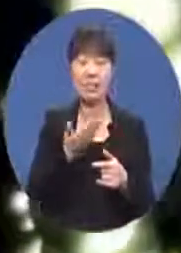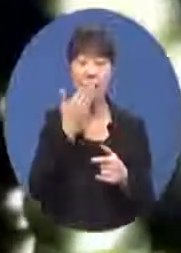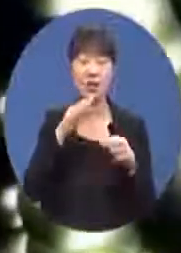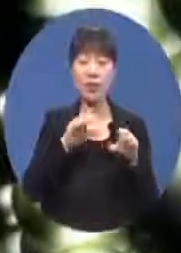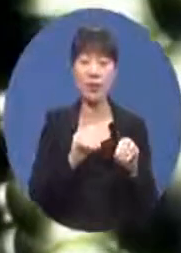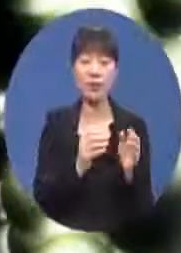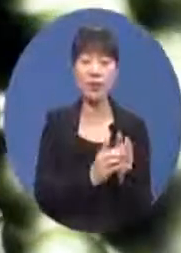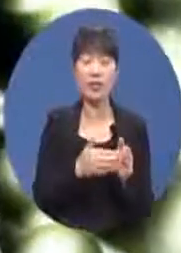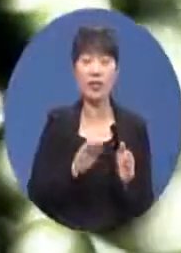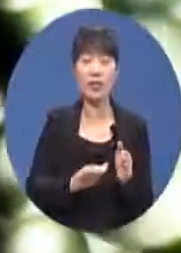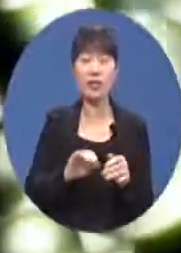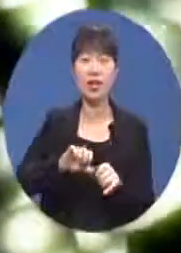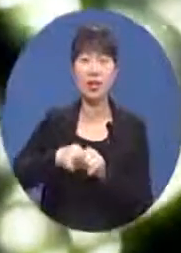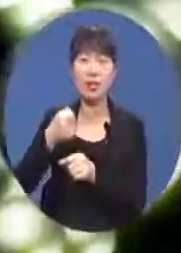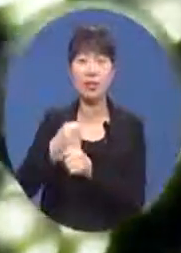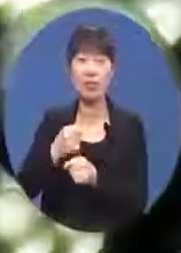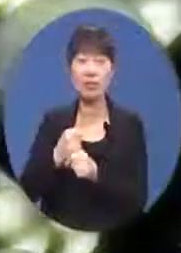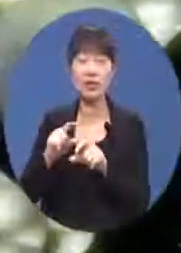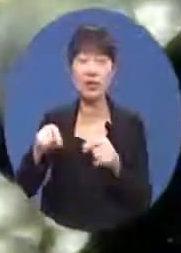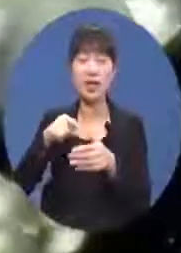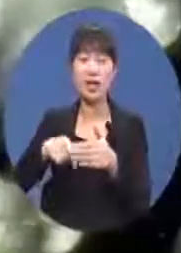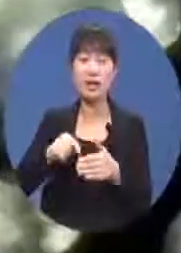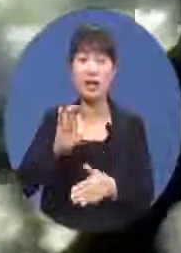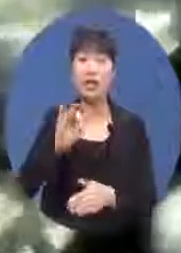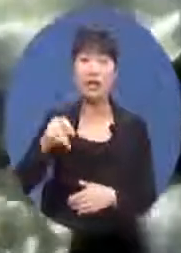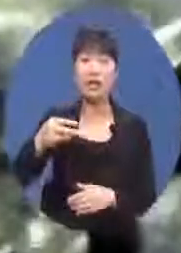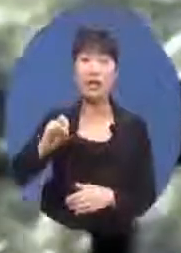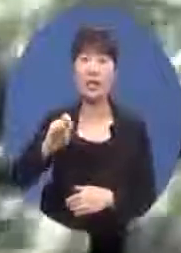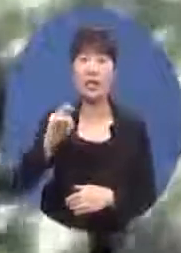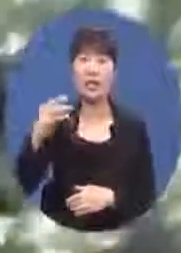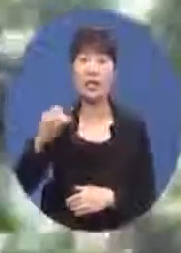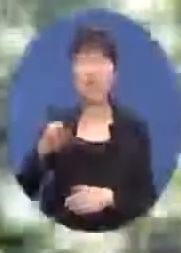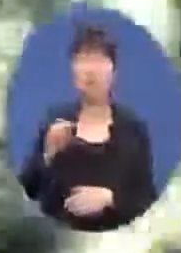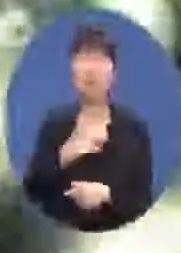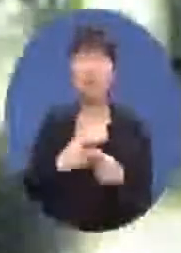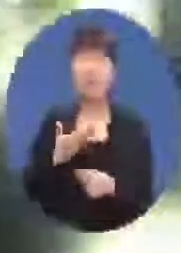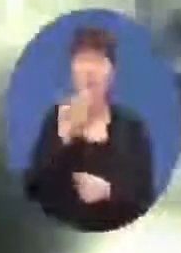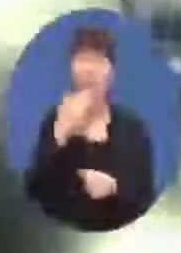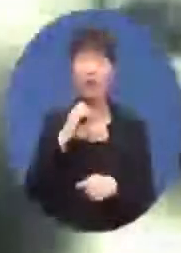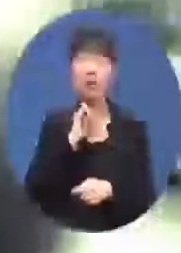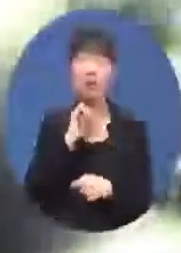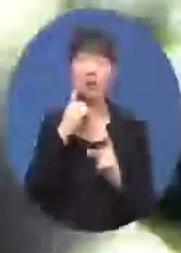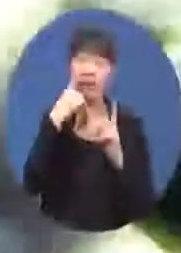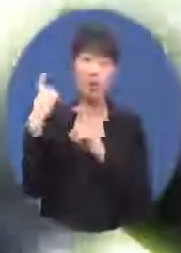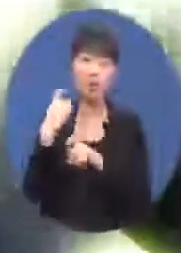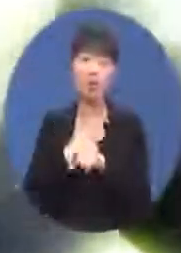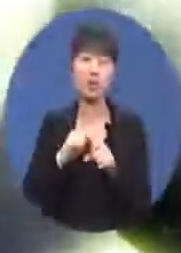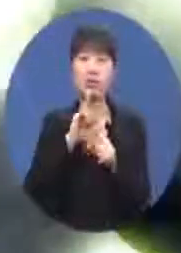억제하지만 가공식품 속의 액상과당은 오히려 식욕을 자극한다는 것이죠.